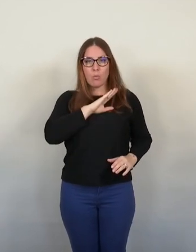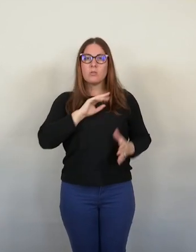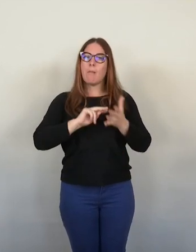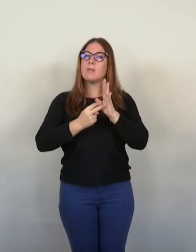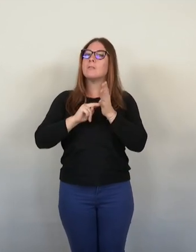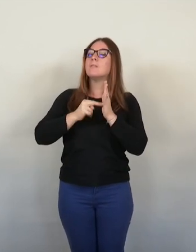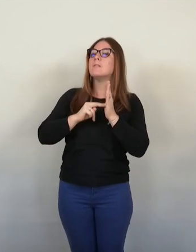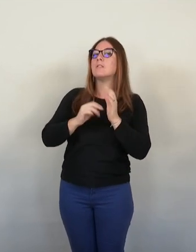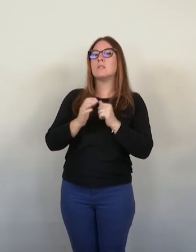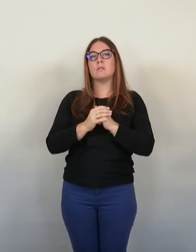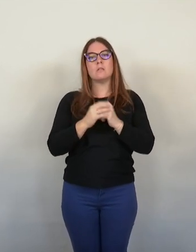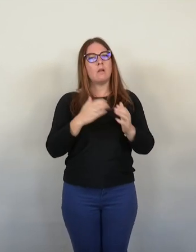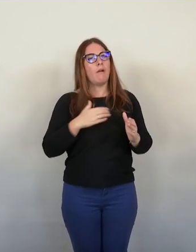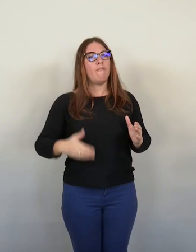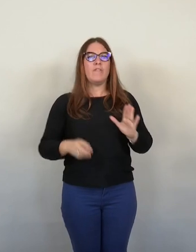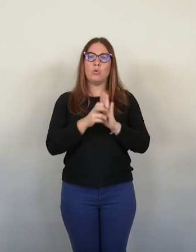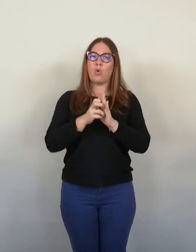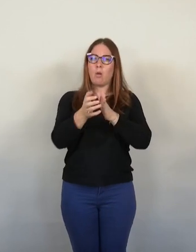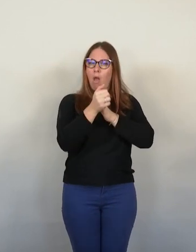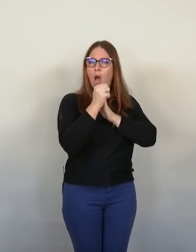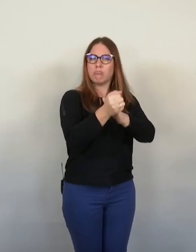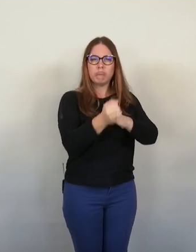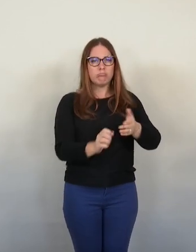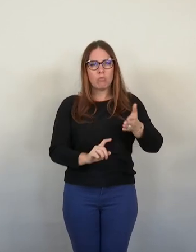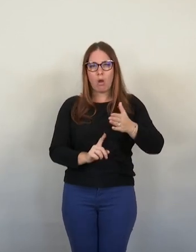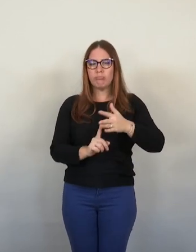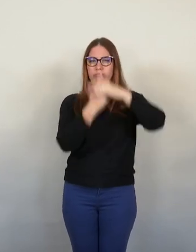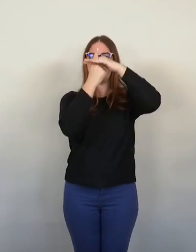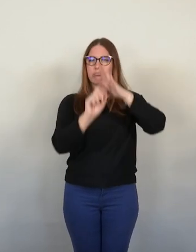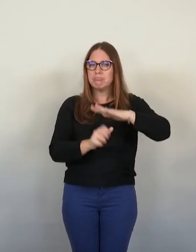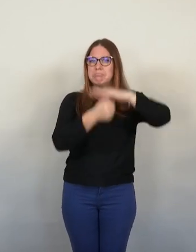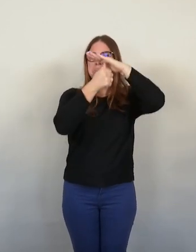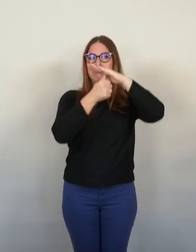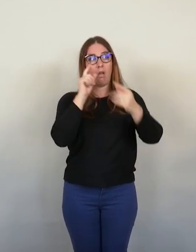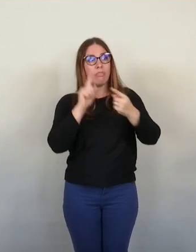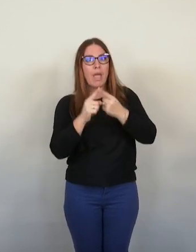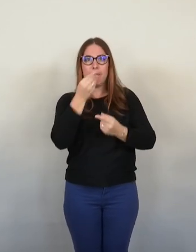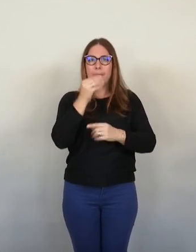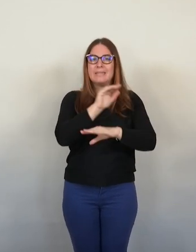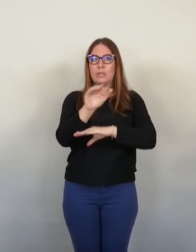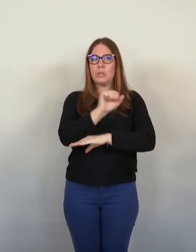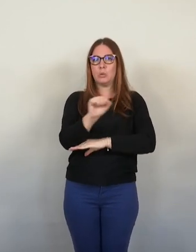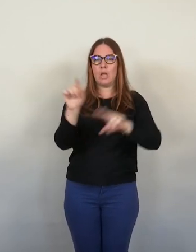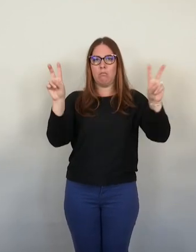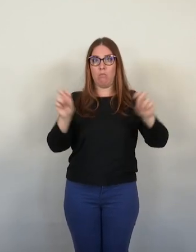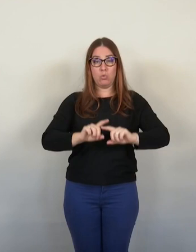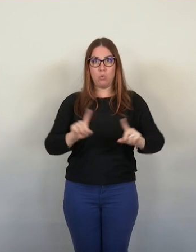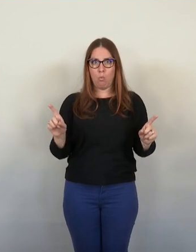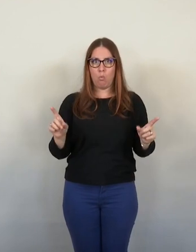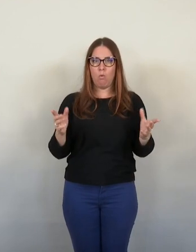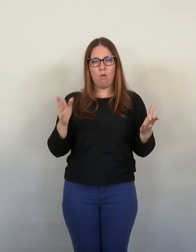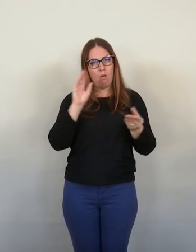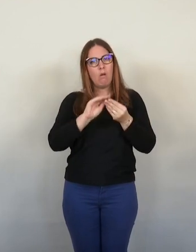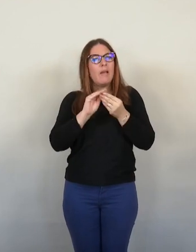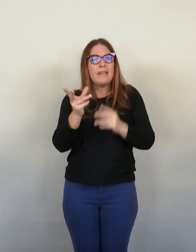Grenoble n'est ni pionnière ni chef de fil de la dynamique de la sécurité sociale de l'alimentation c'est un fait et à mon sens ça